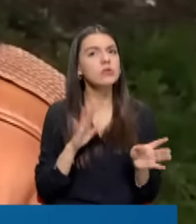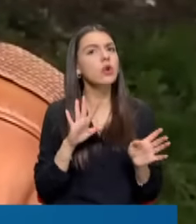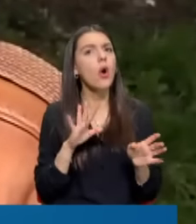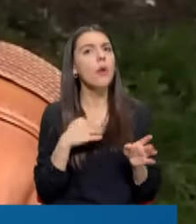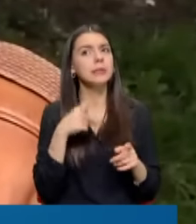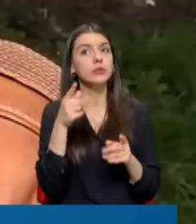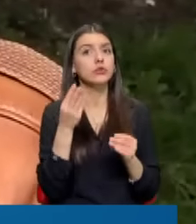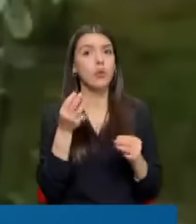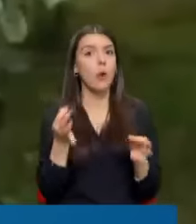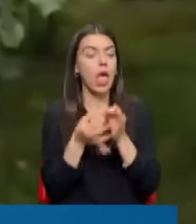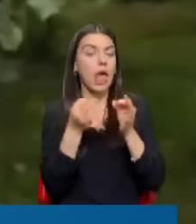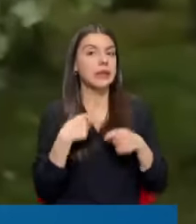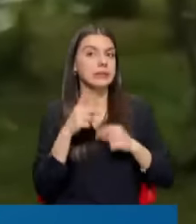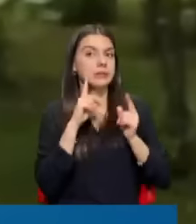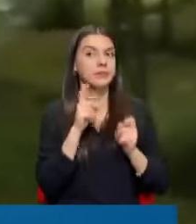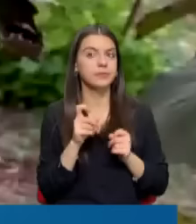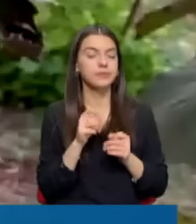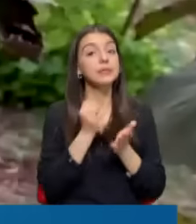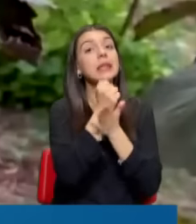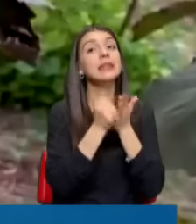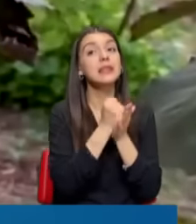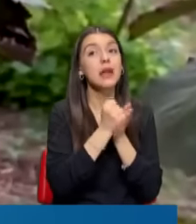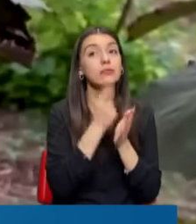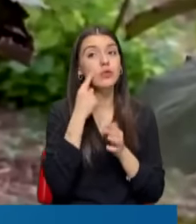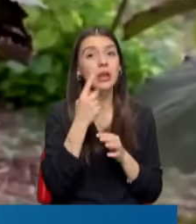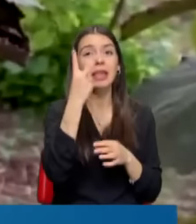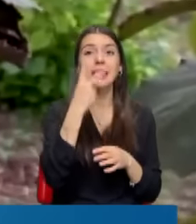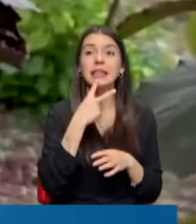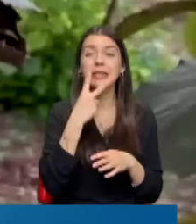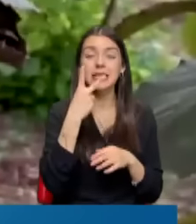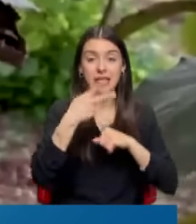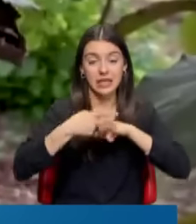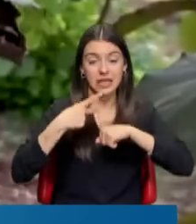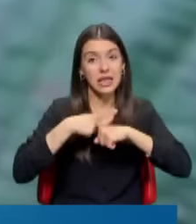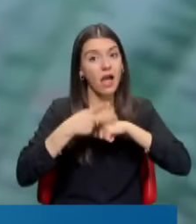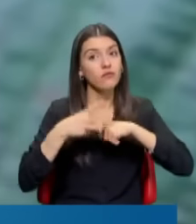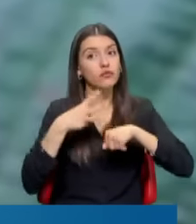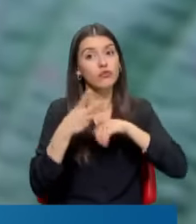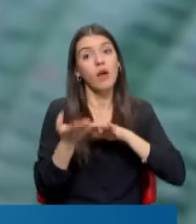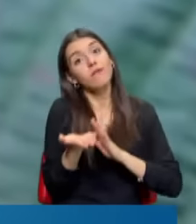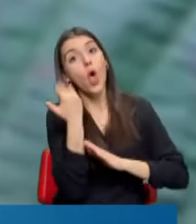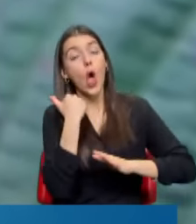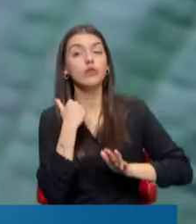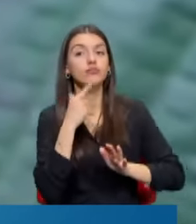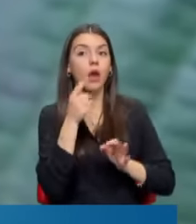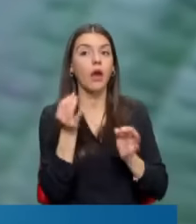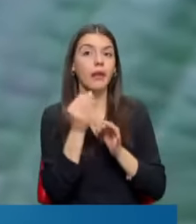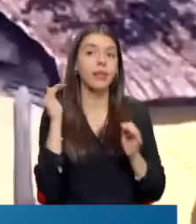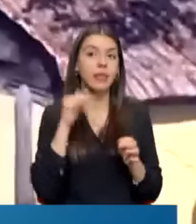çok endişelendiriyor. Trabzon'u bu yıl 2-3 hafta erken istila etmeye başladı kahverengi kokarcalar. Acil müdahale şart.